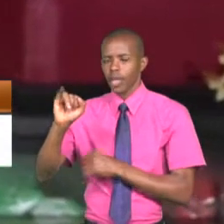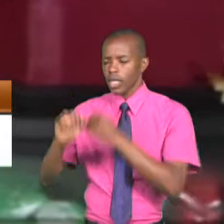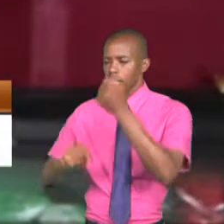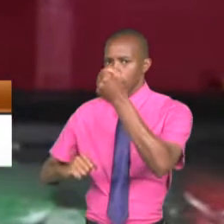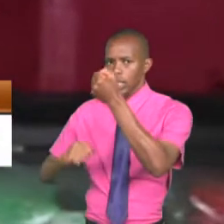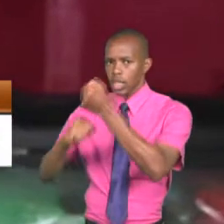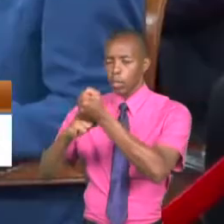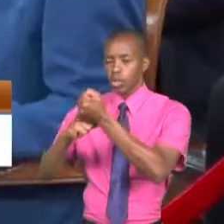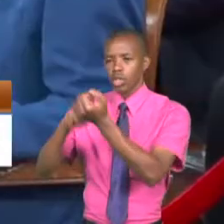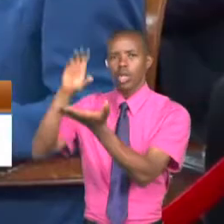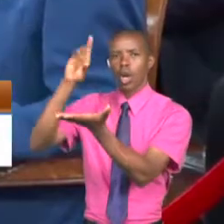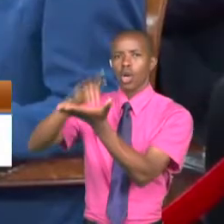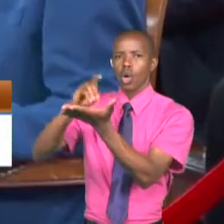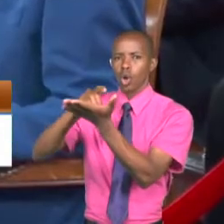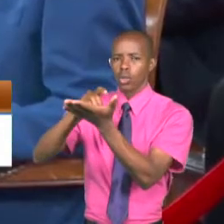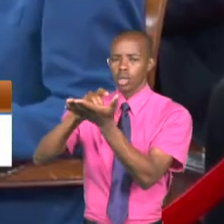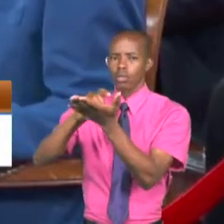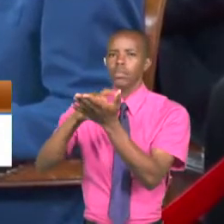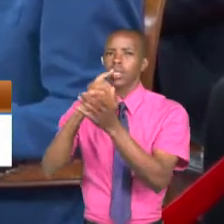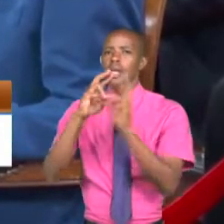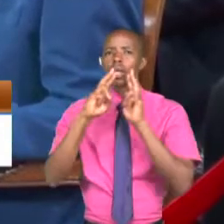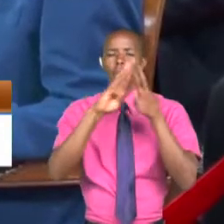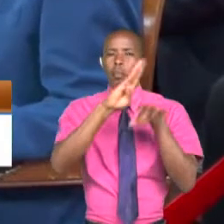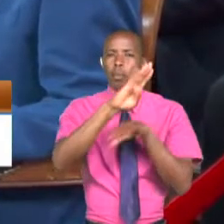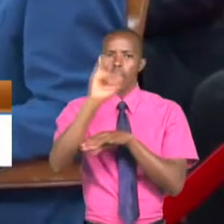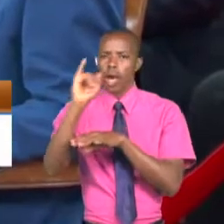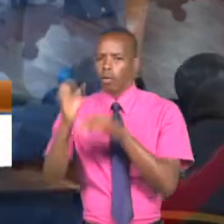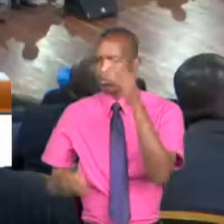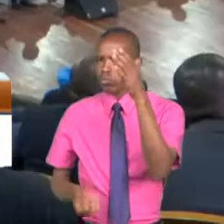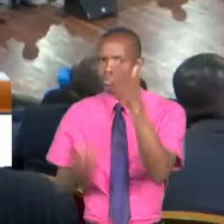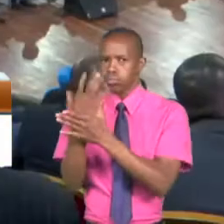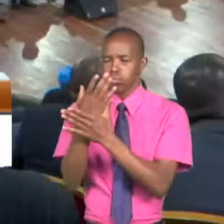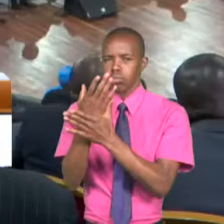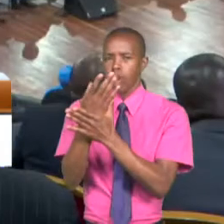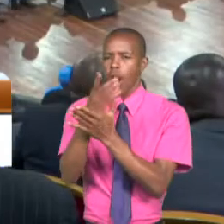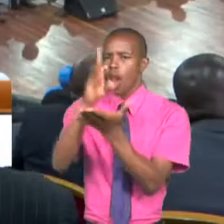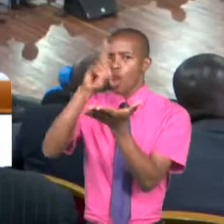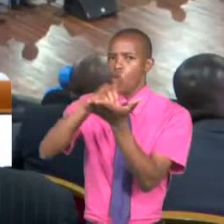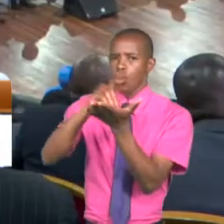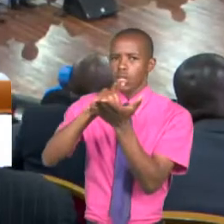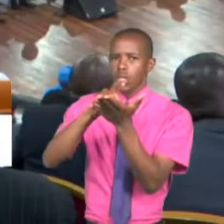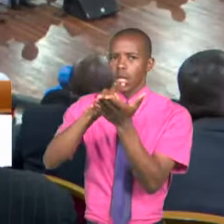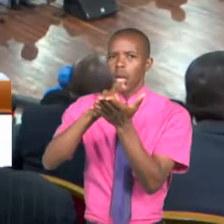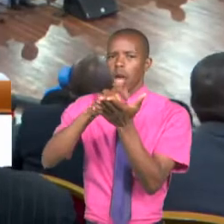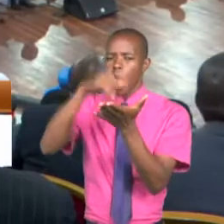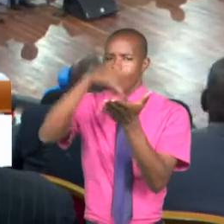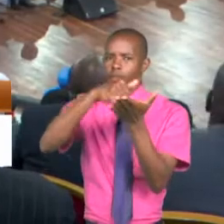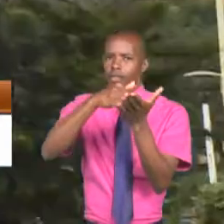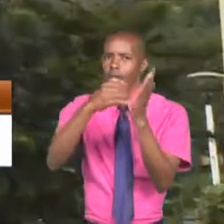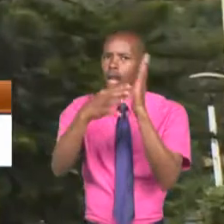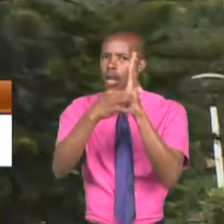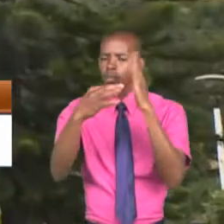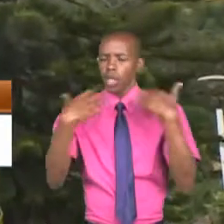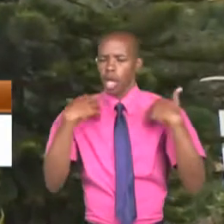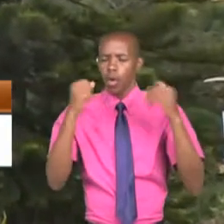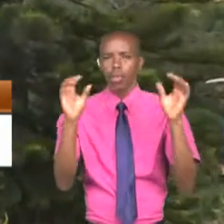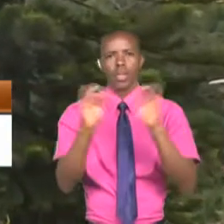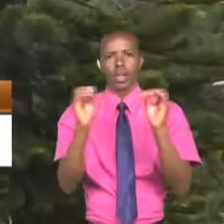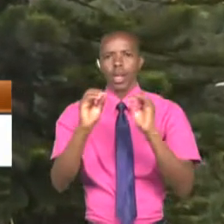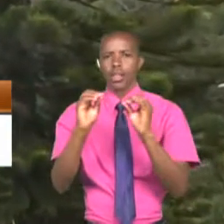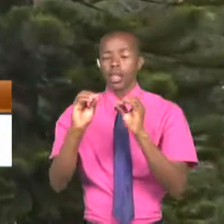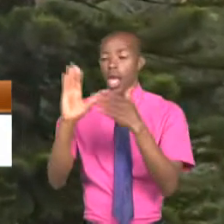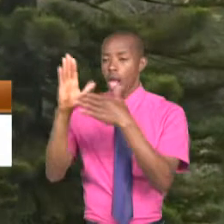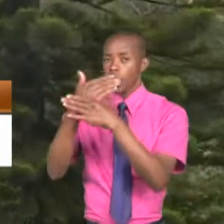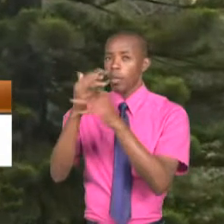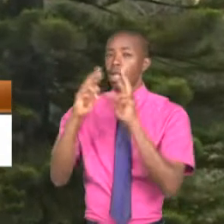mkono madaktari kwa kudai ripoti ya BBI inazindua tume ya madaktari ambao haiongozwi na wataalamu wa kiafya. Tume hiyo kulingana